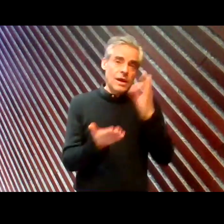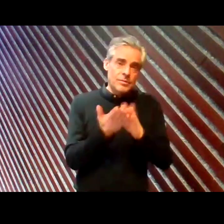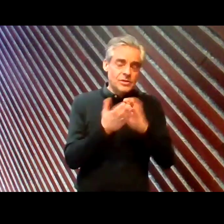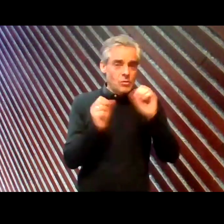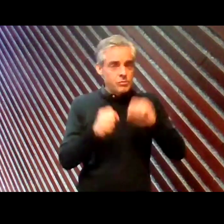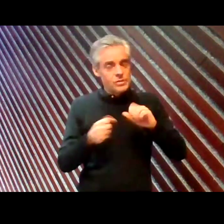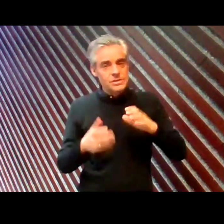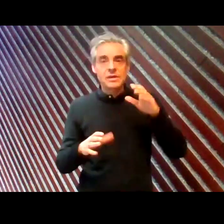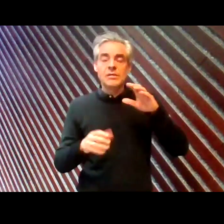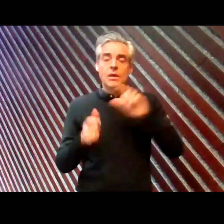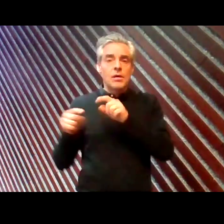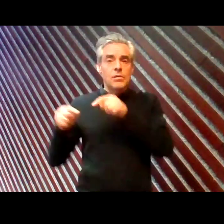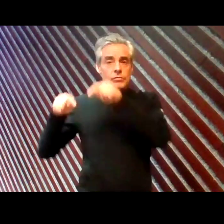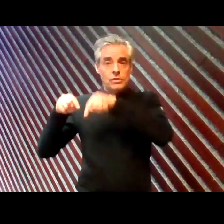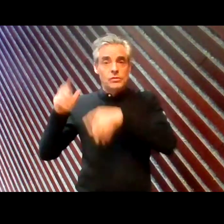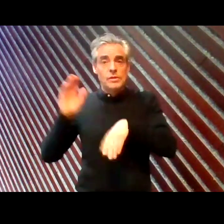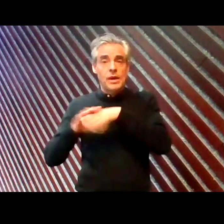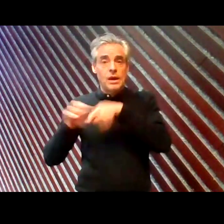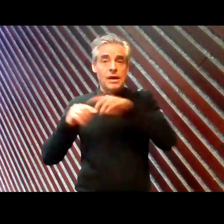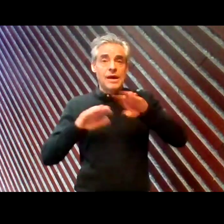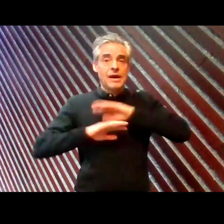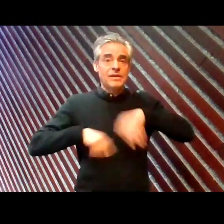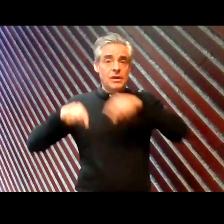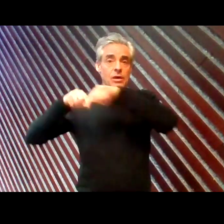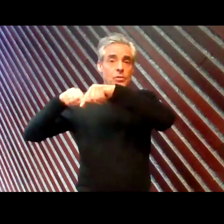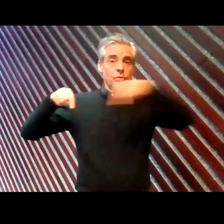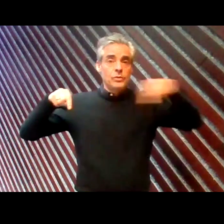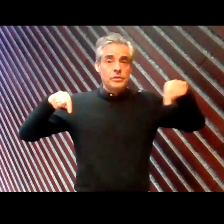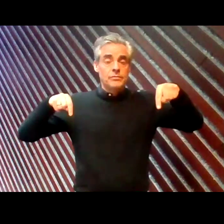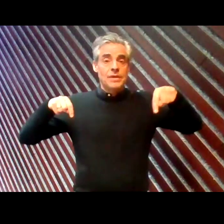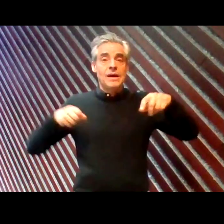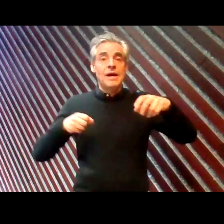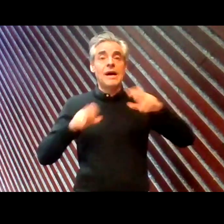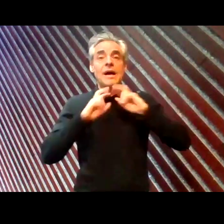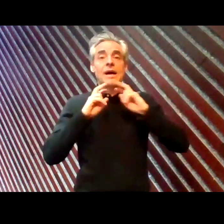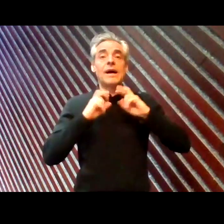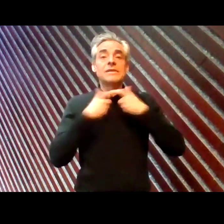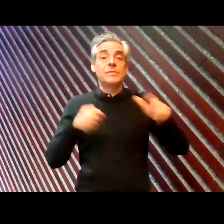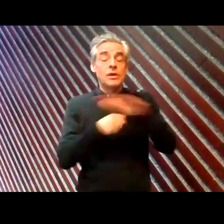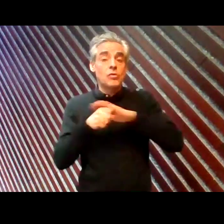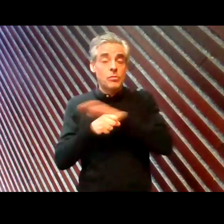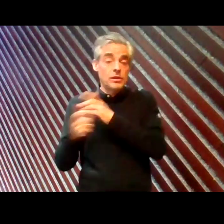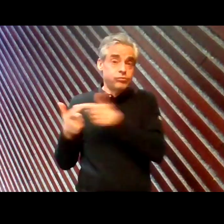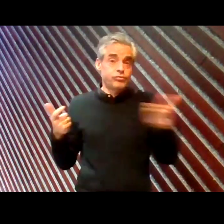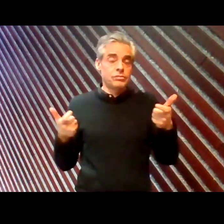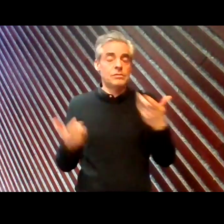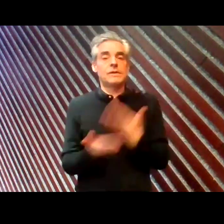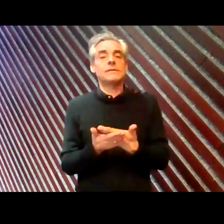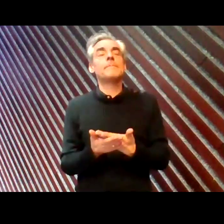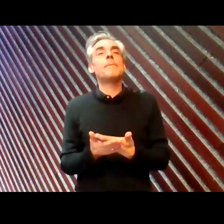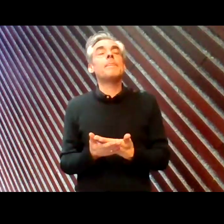aujourd'hui faire de bout en bout en définitive des chemins d'accessibilité universelle ça on n parle jamais or c'est quand même les cœurs